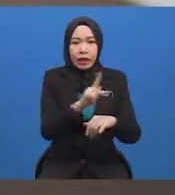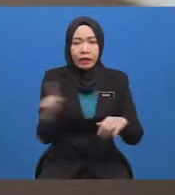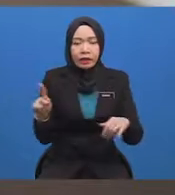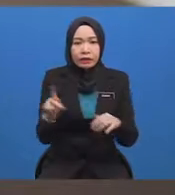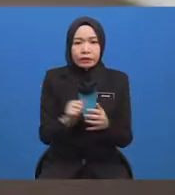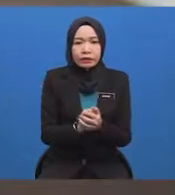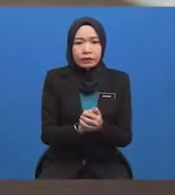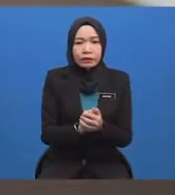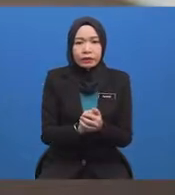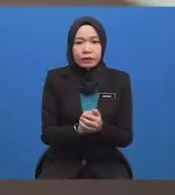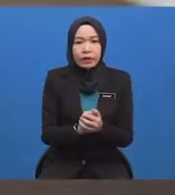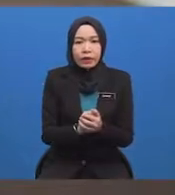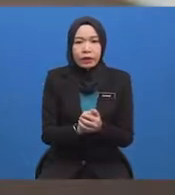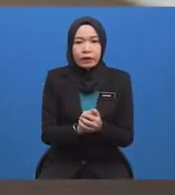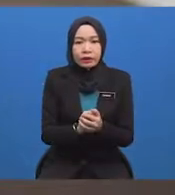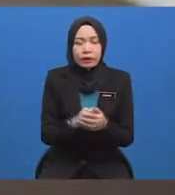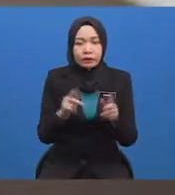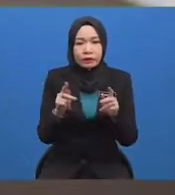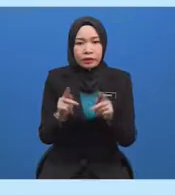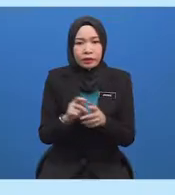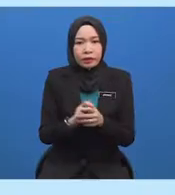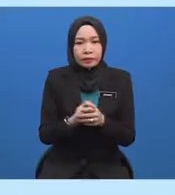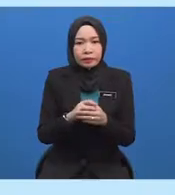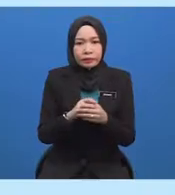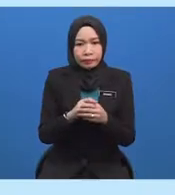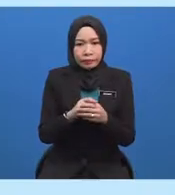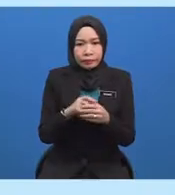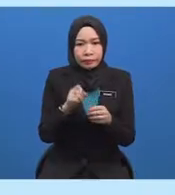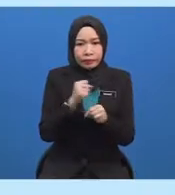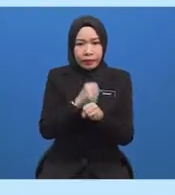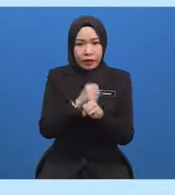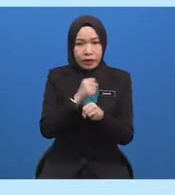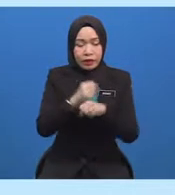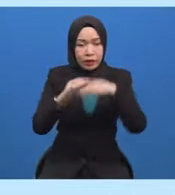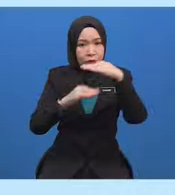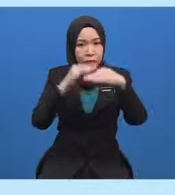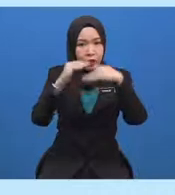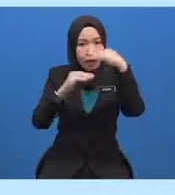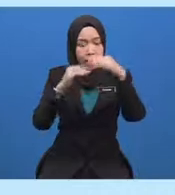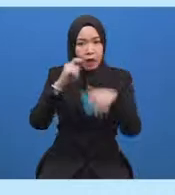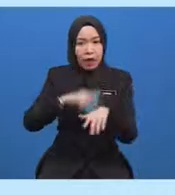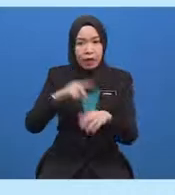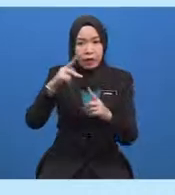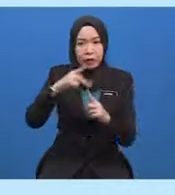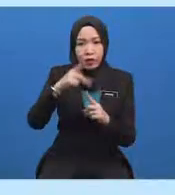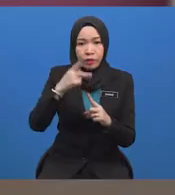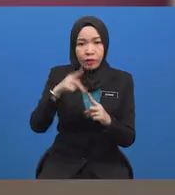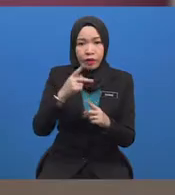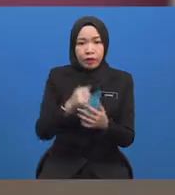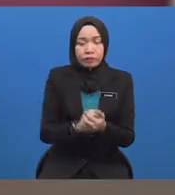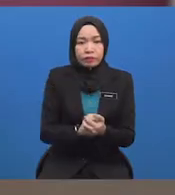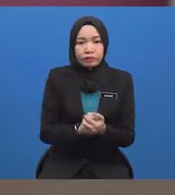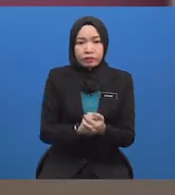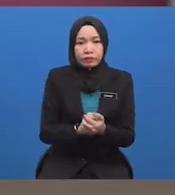Pinang pada tahun 2018 mereka kehilangan nyawa Apabila ditimbus tanah